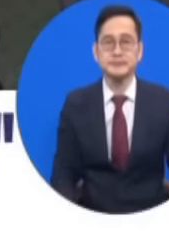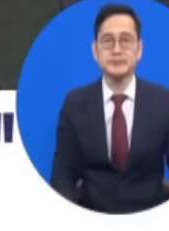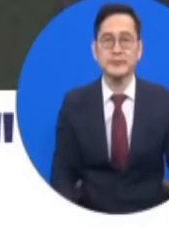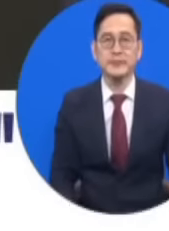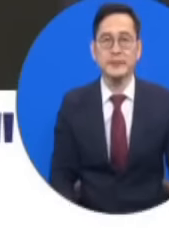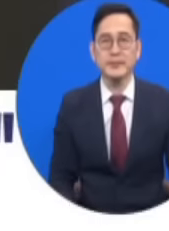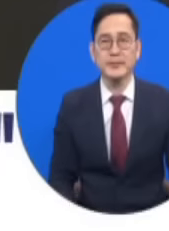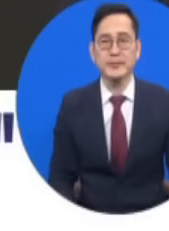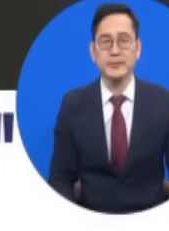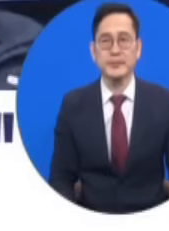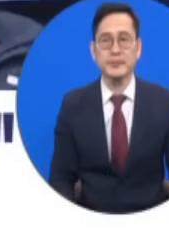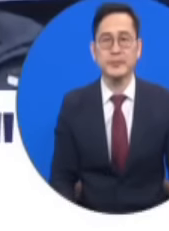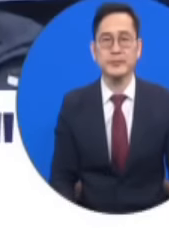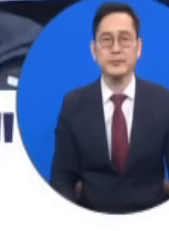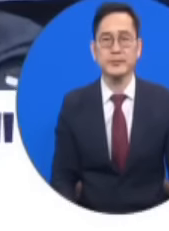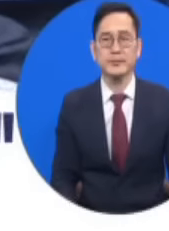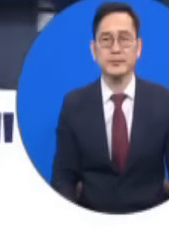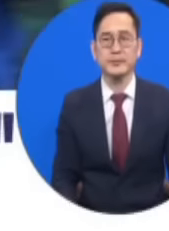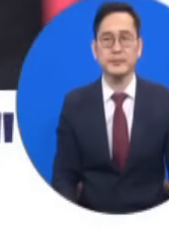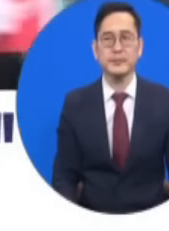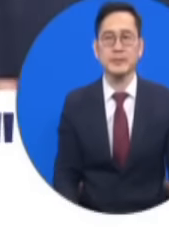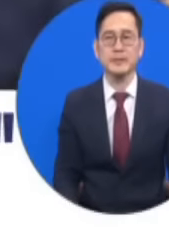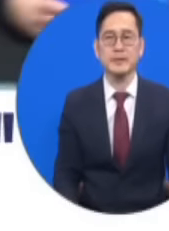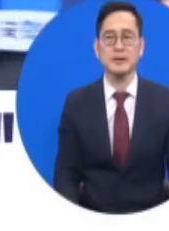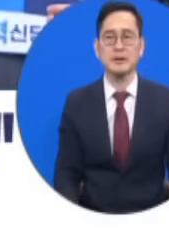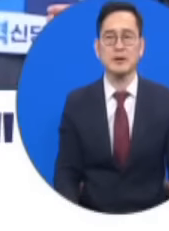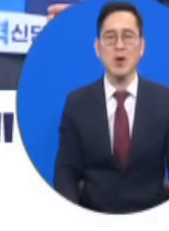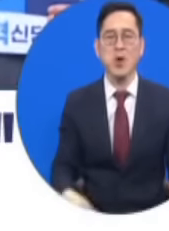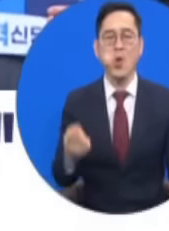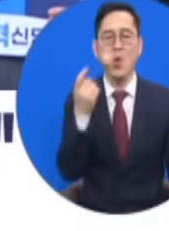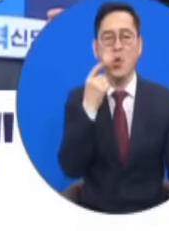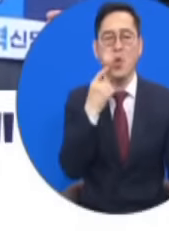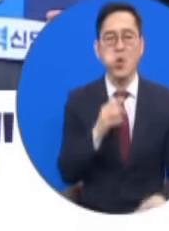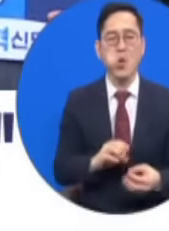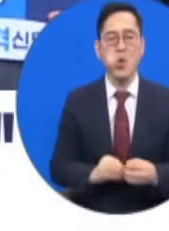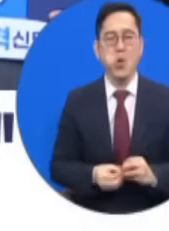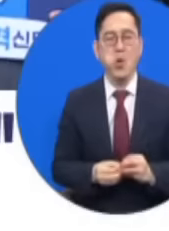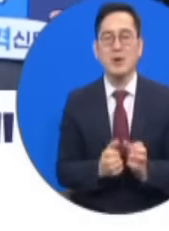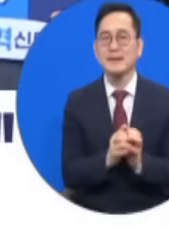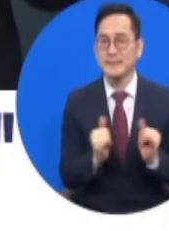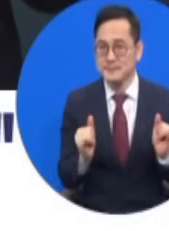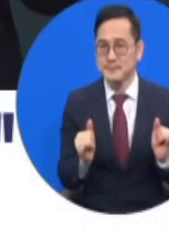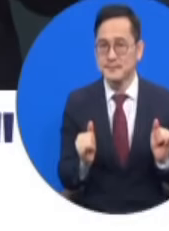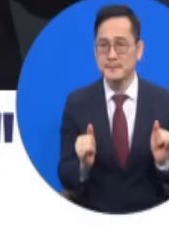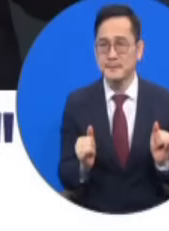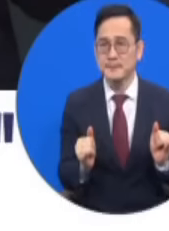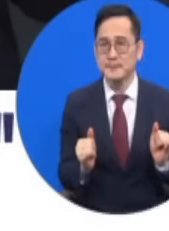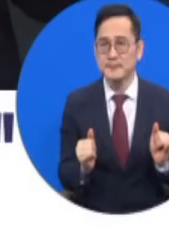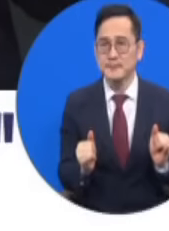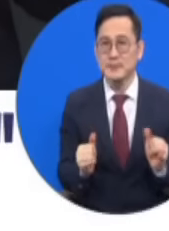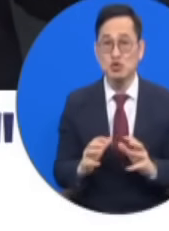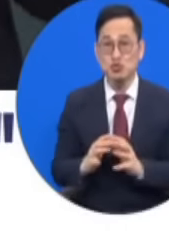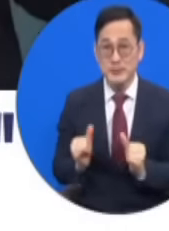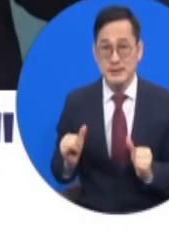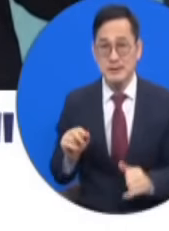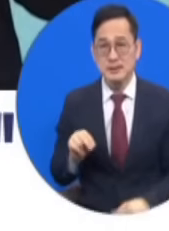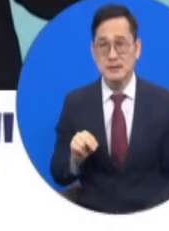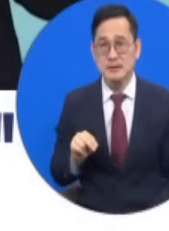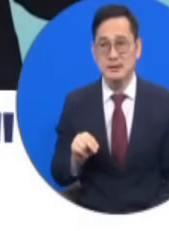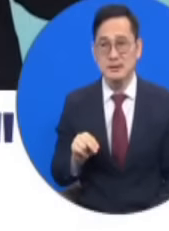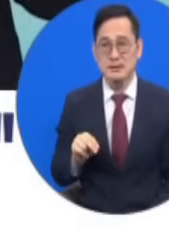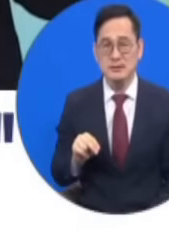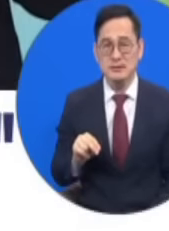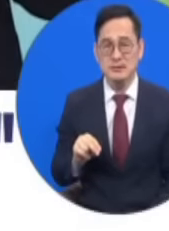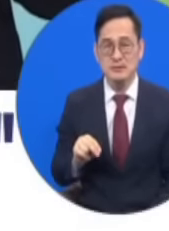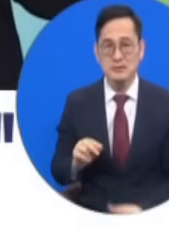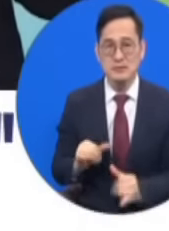그렇습니다. 거짓 지도자 그리고 위험한 정치꾼들은요. 국민들의 건망증이라고 하는 그